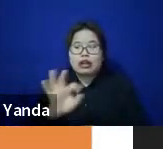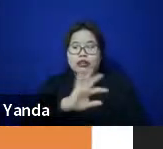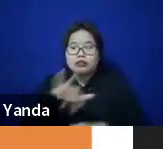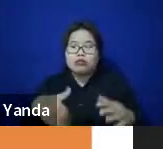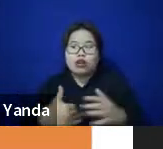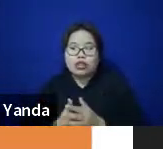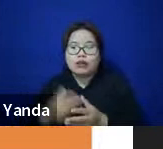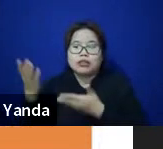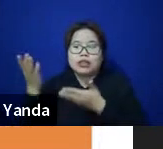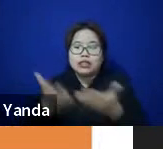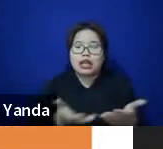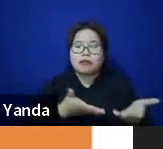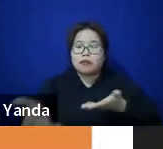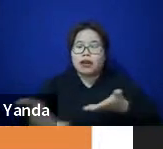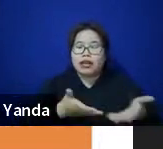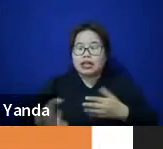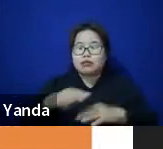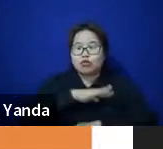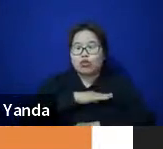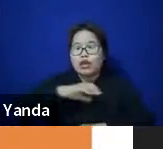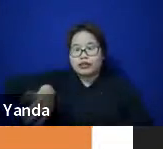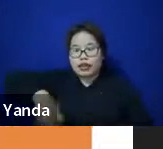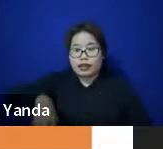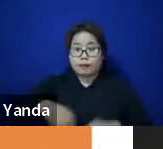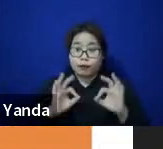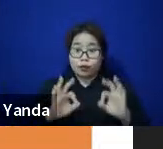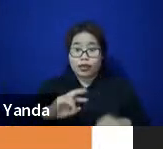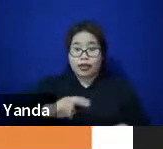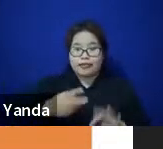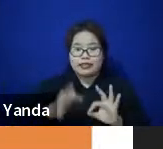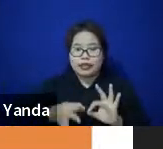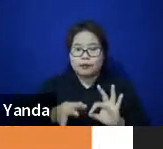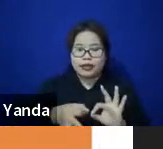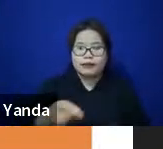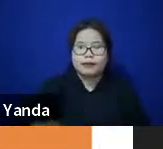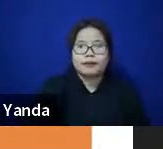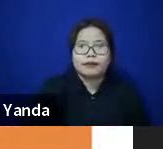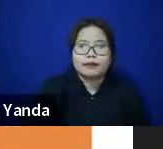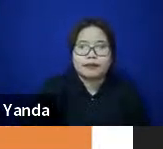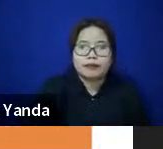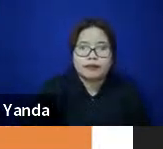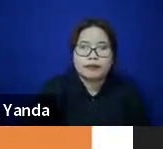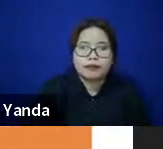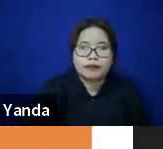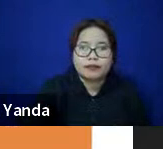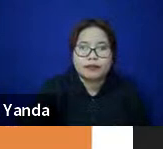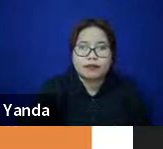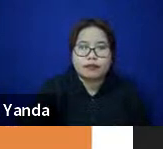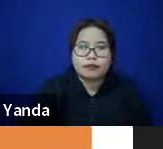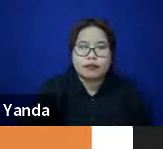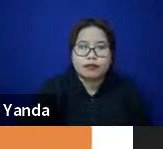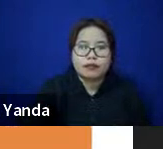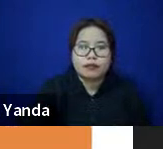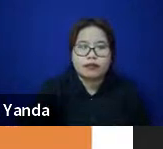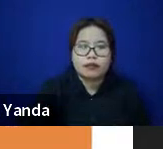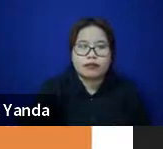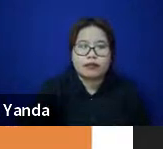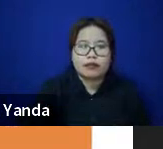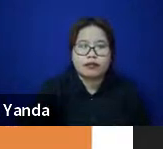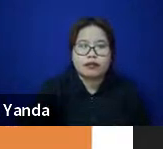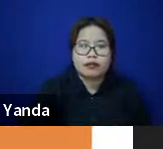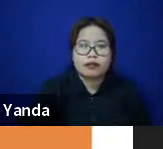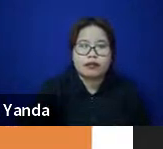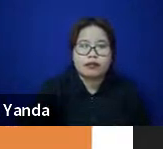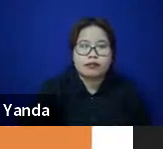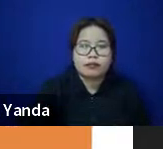yang mereka butuhkan di daerah mereka. Nah, jadi tidak ada affirmative policy setidaknya untuk sistem rujukan JKN untuk orang-orang